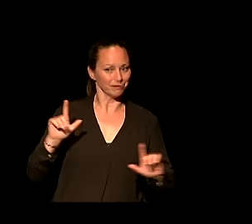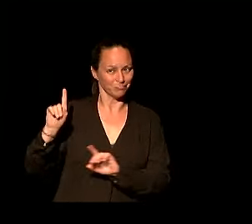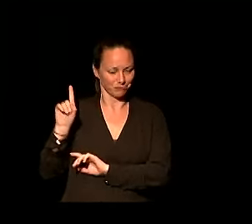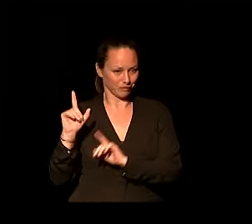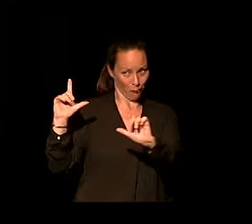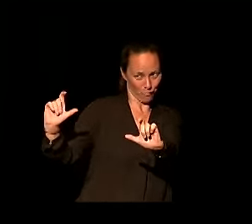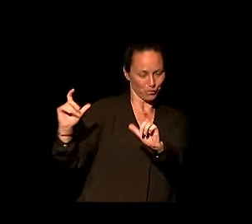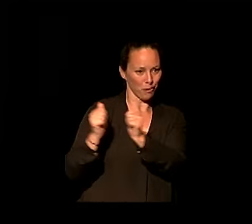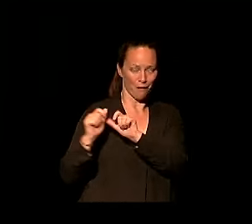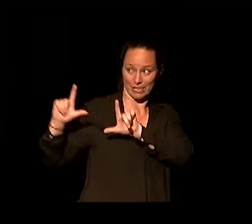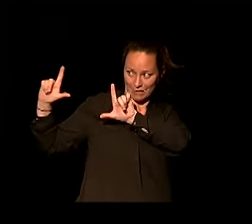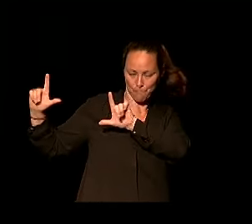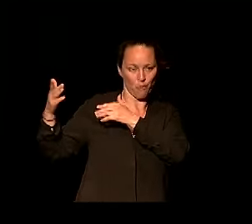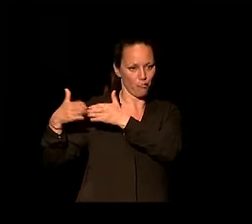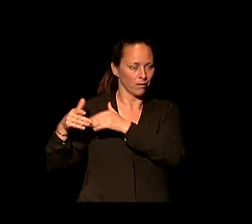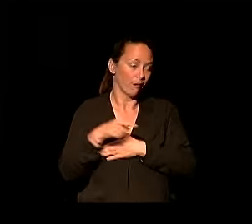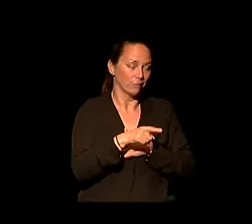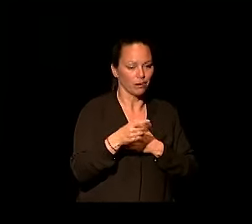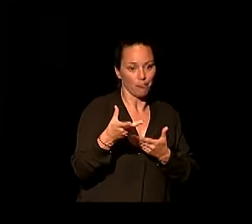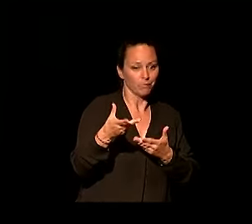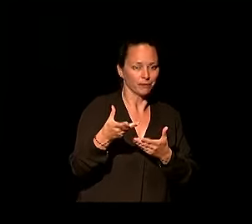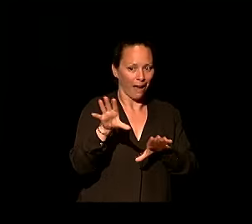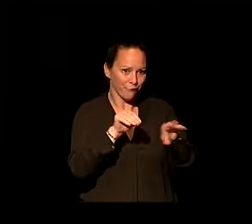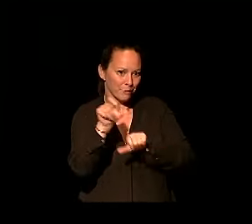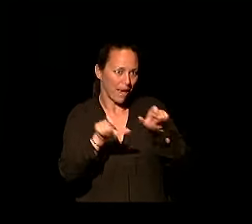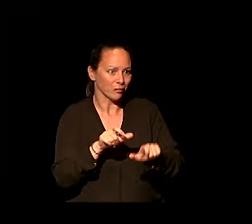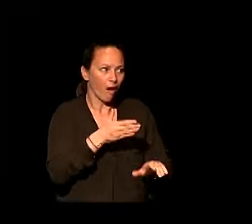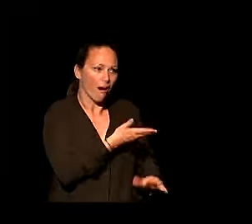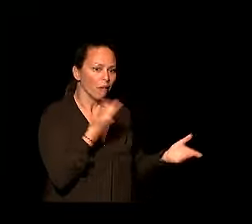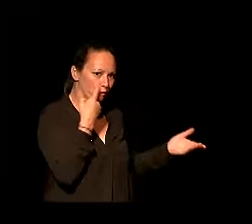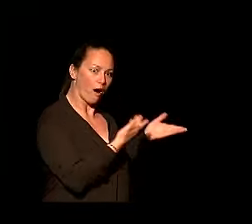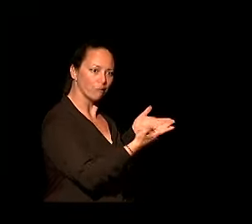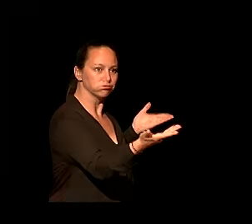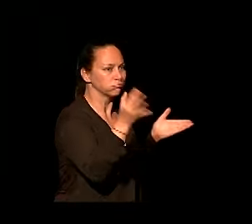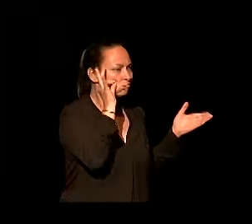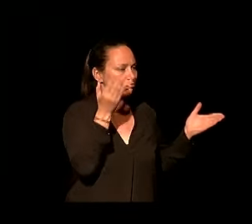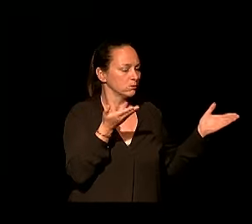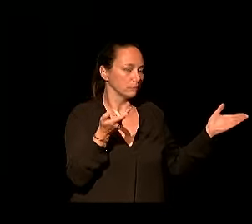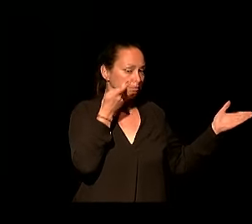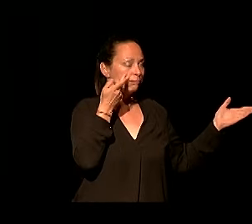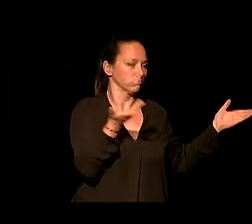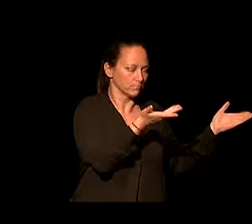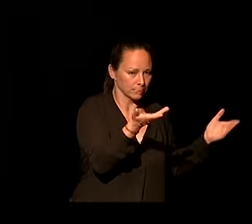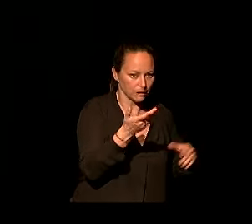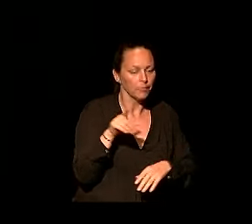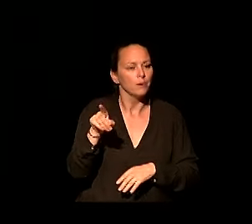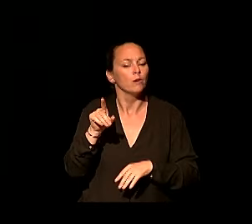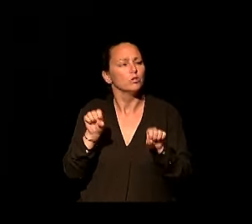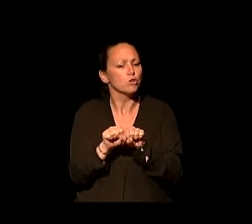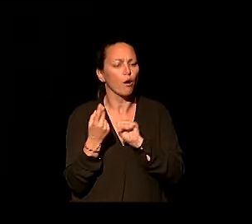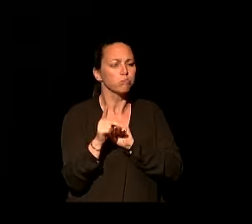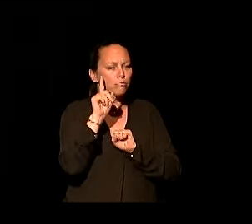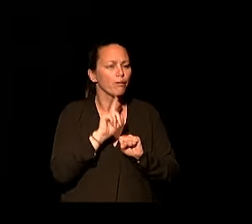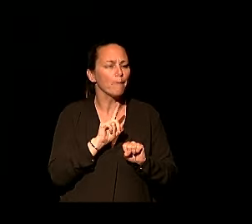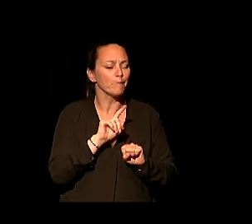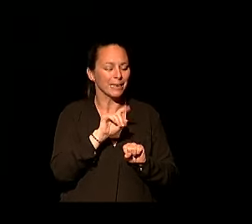sert d'apparat, je dirais. D'ailleurs, il va y avoir la concurrence, puisque Edith, la sœur de Edith Goetz, qui est